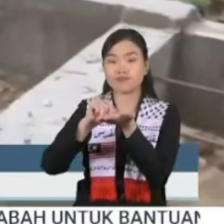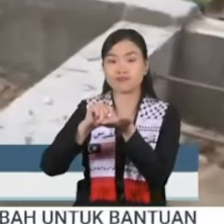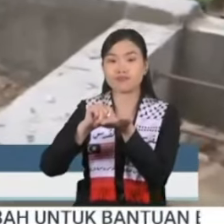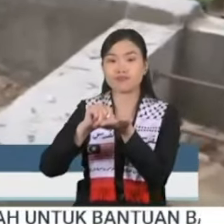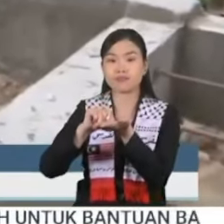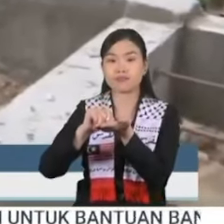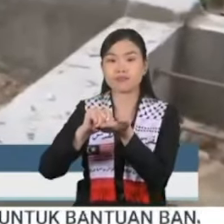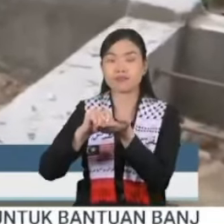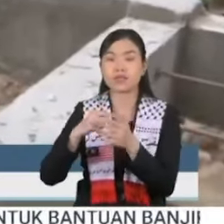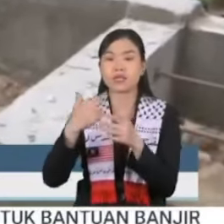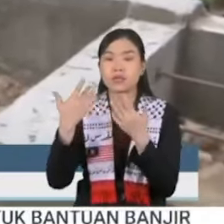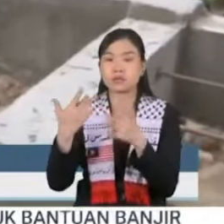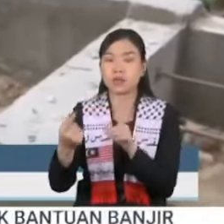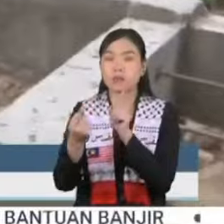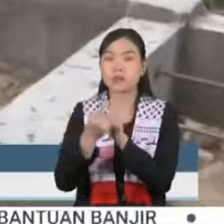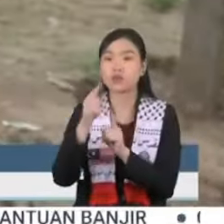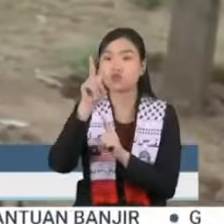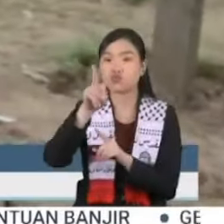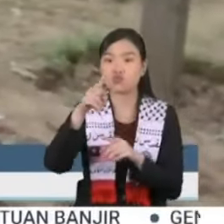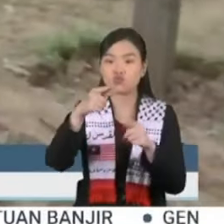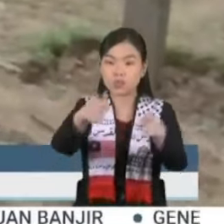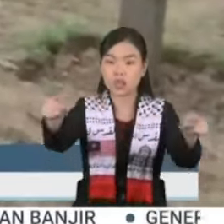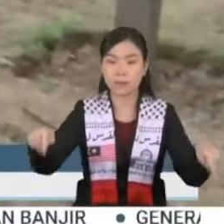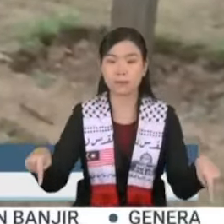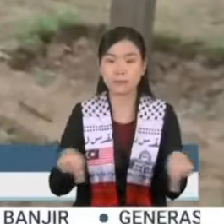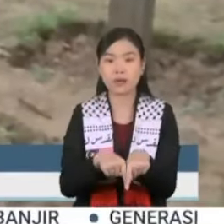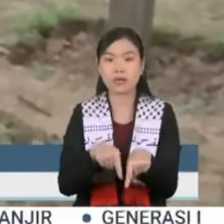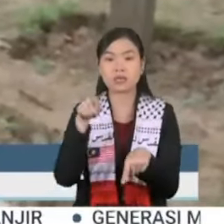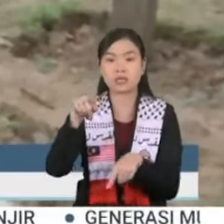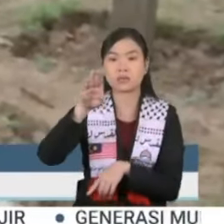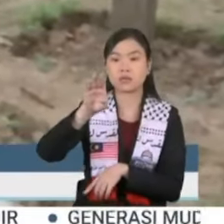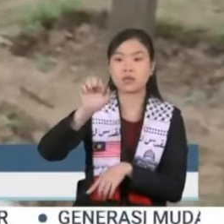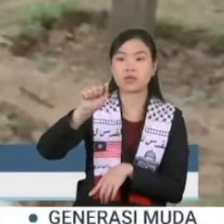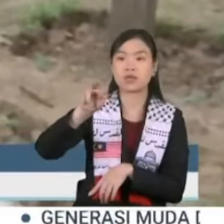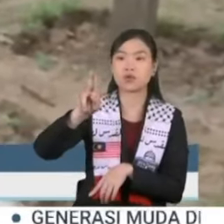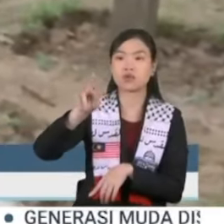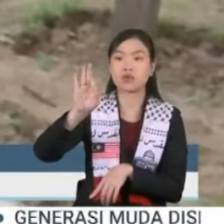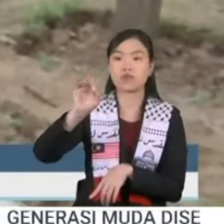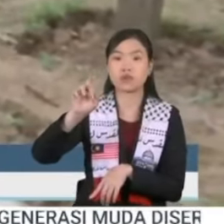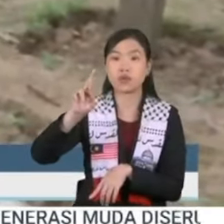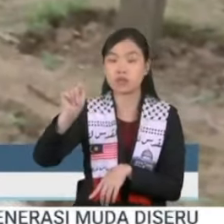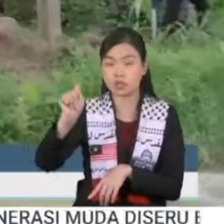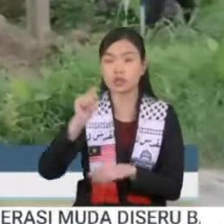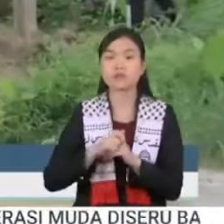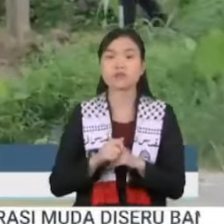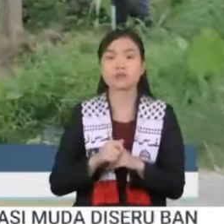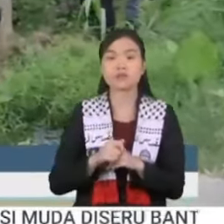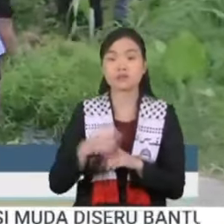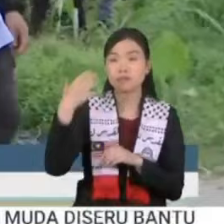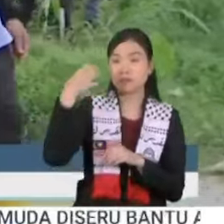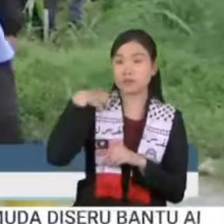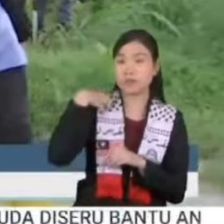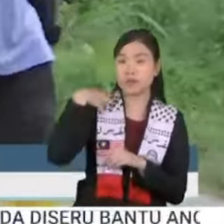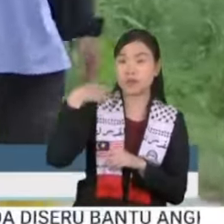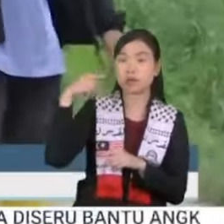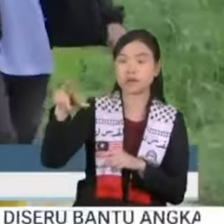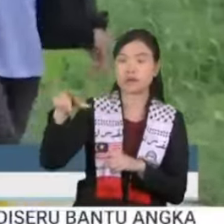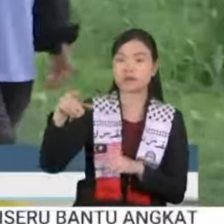tapak pembinaan rumah mesra Sabah Maju Jaya di Beaufort. Sementara itu, pegawai dari Beaufort Muhammad Nasri Ajun